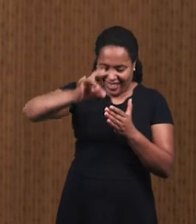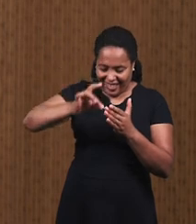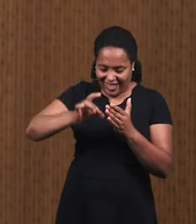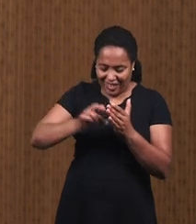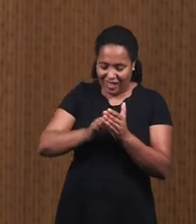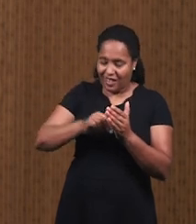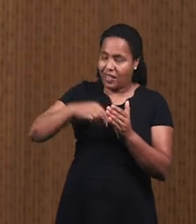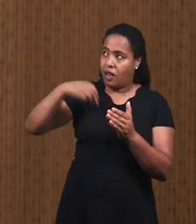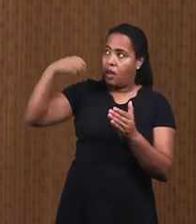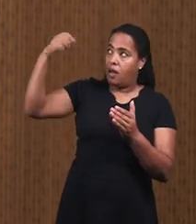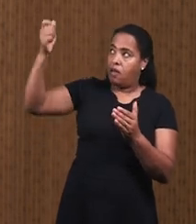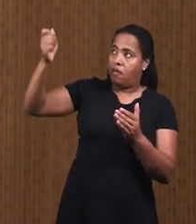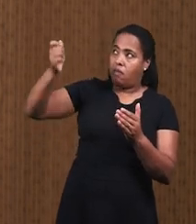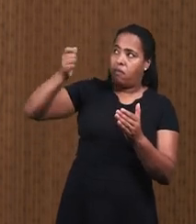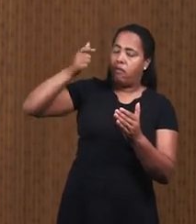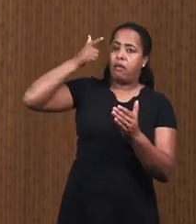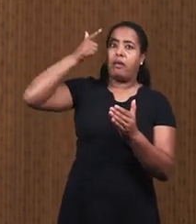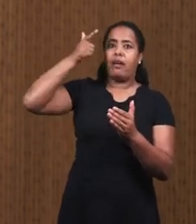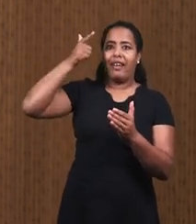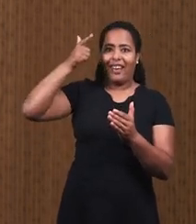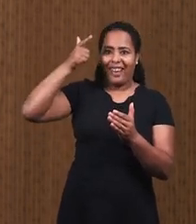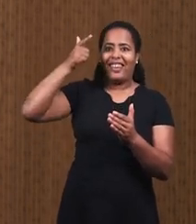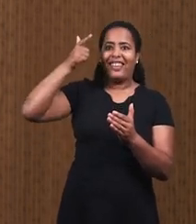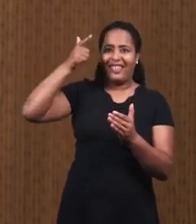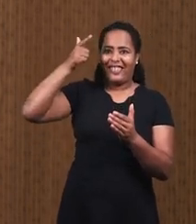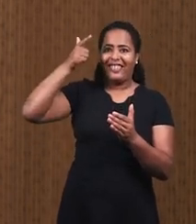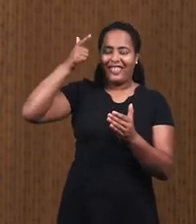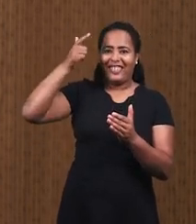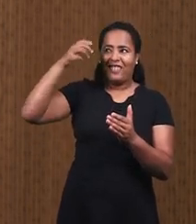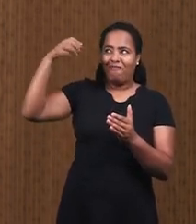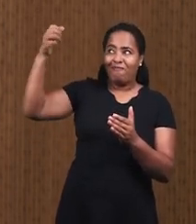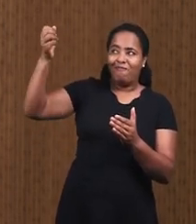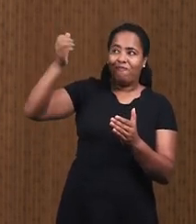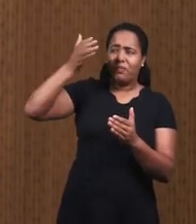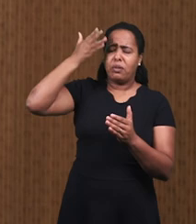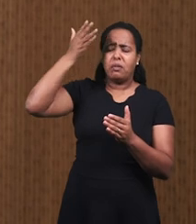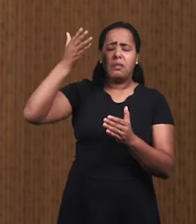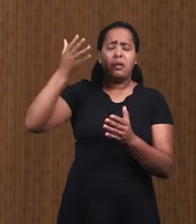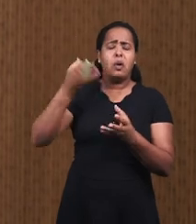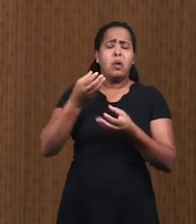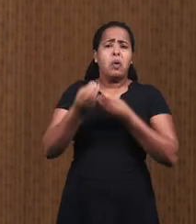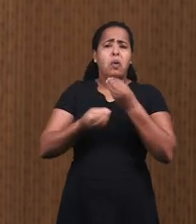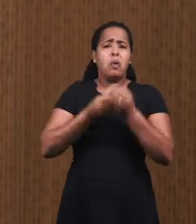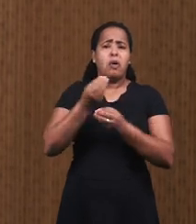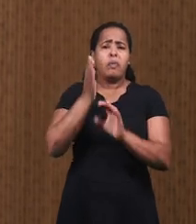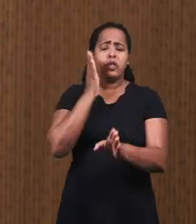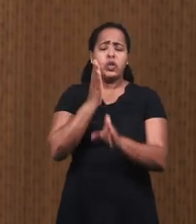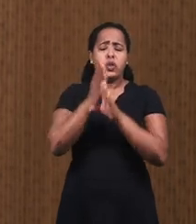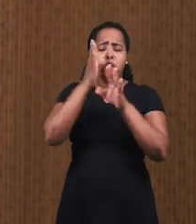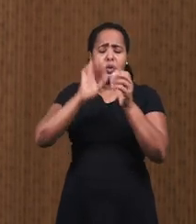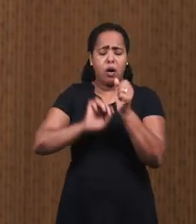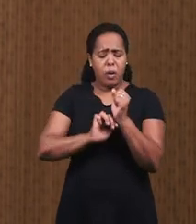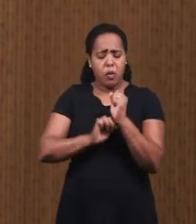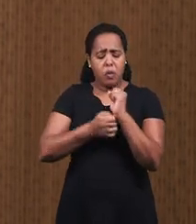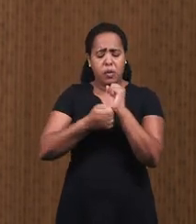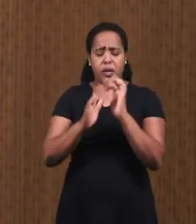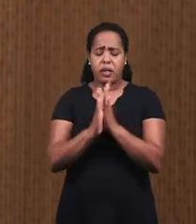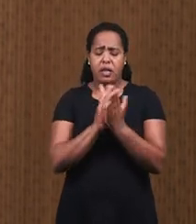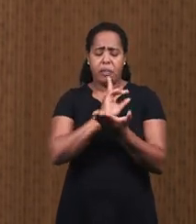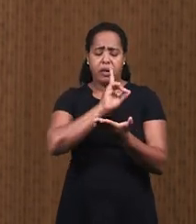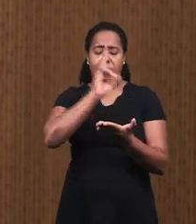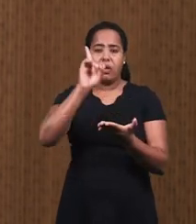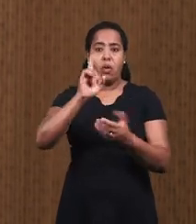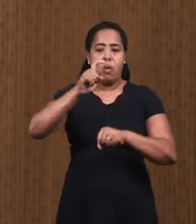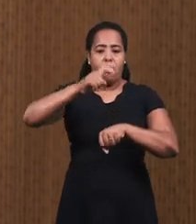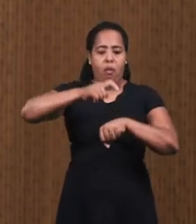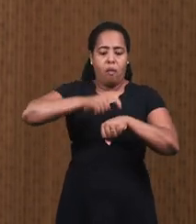Saint-Esprit, parce que le Saint-Esprit a inspiré la parole de la vie. La parole de la vie, c'est une parole inspirée, mais vous entrez dans le